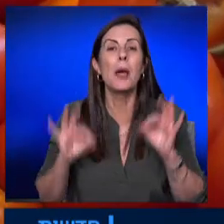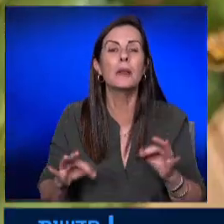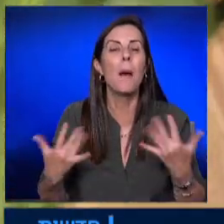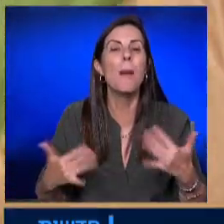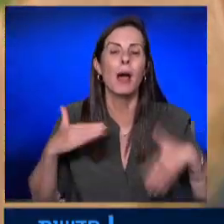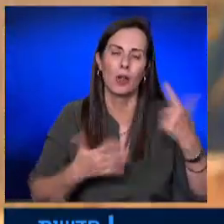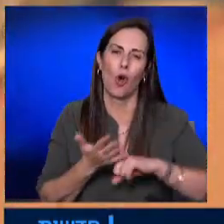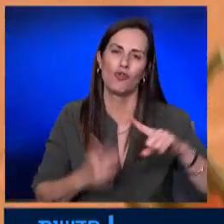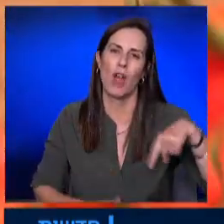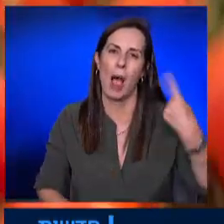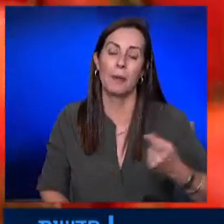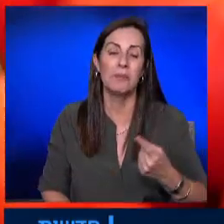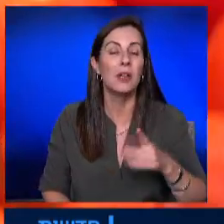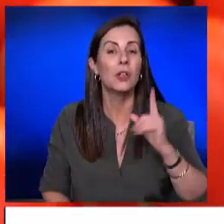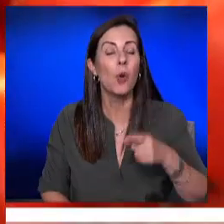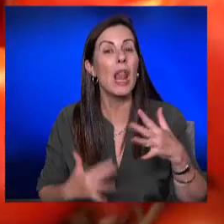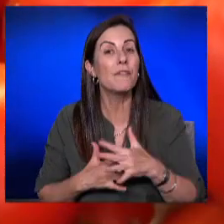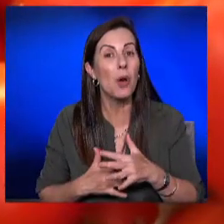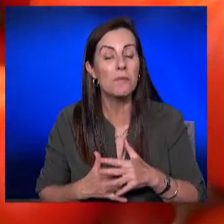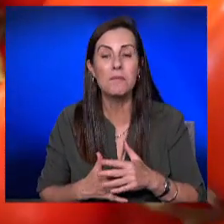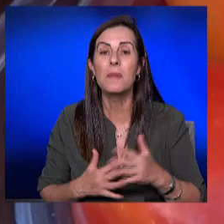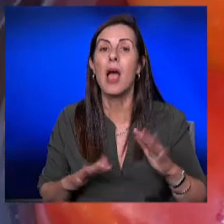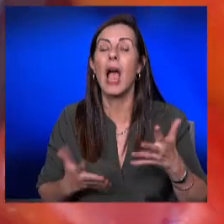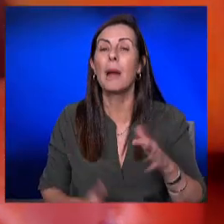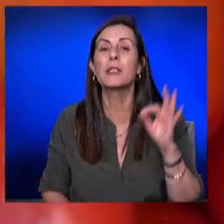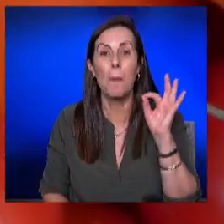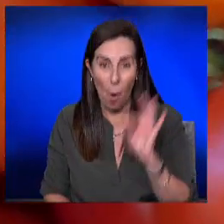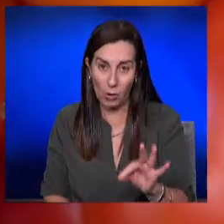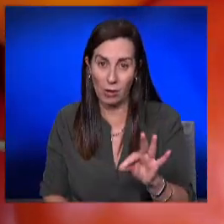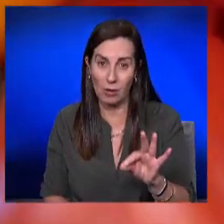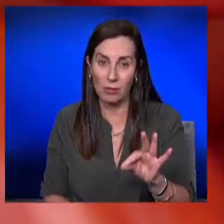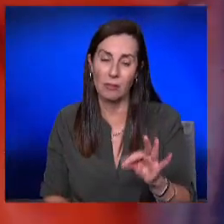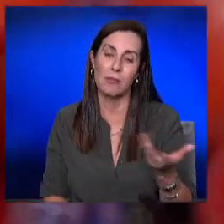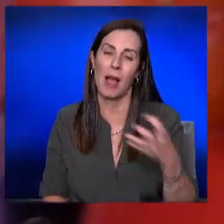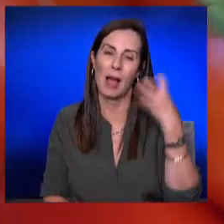בחודש הבא, אז נוכל לבחון את מידת הפגיעה בזהב האדום.